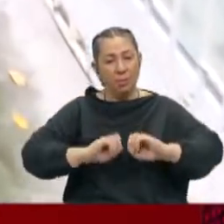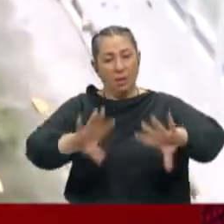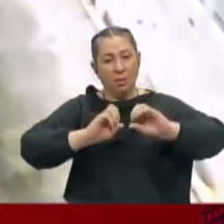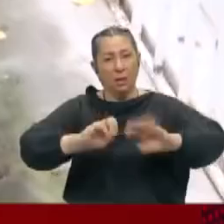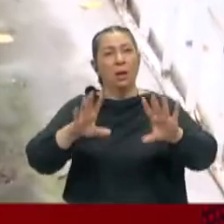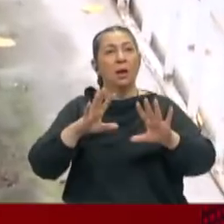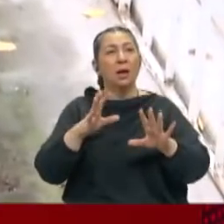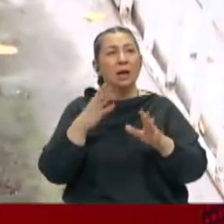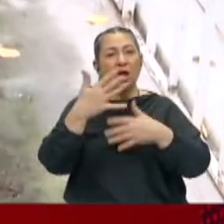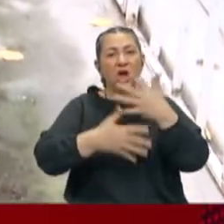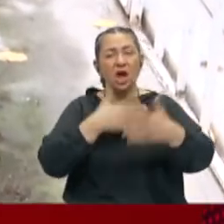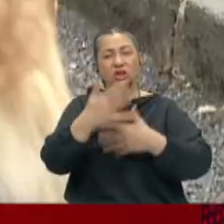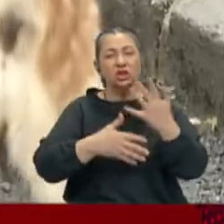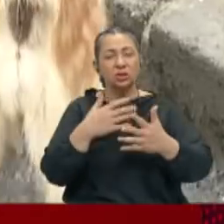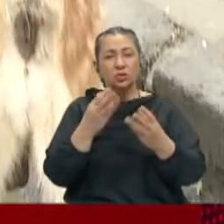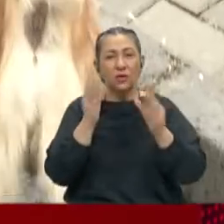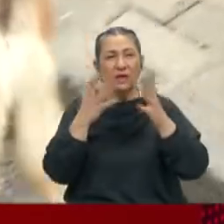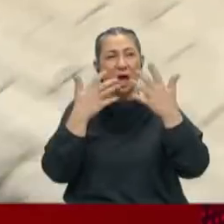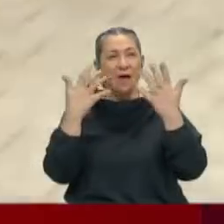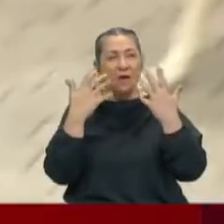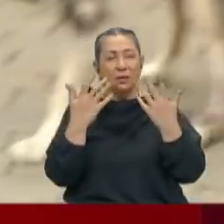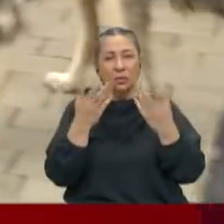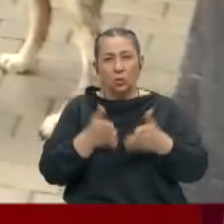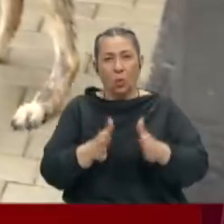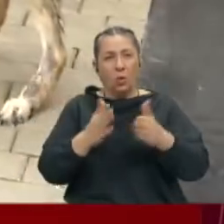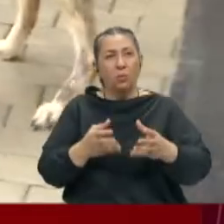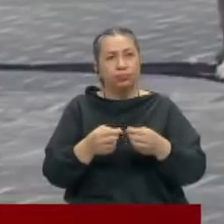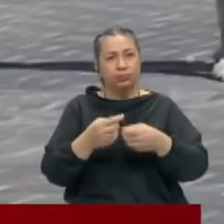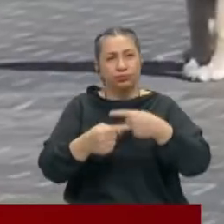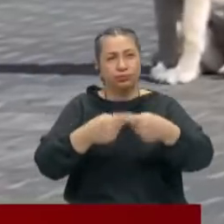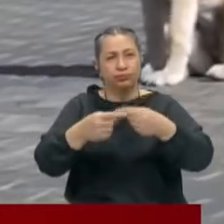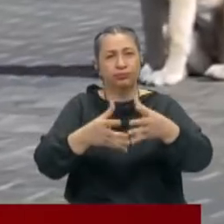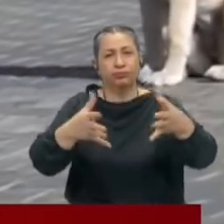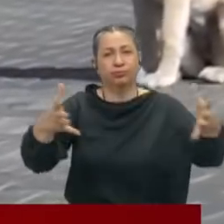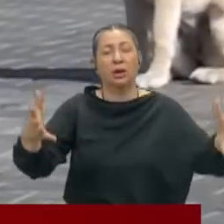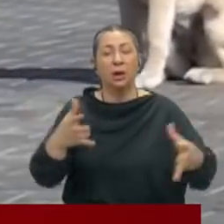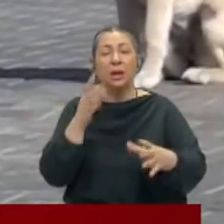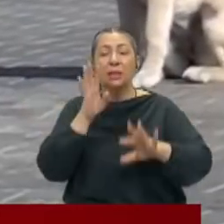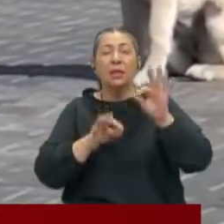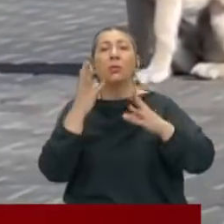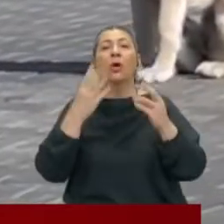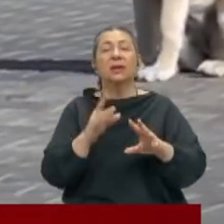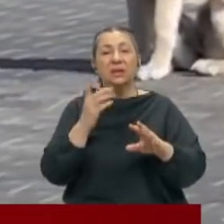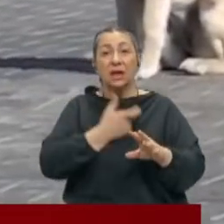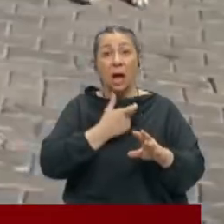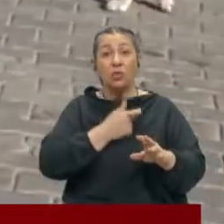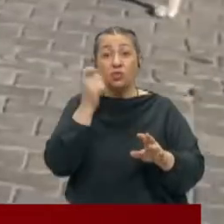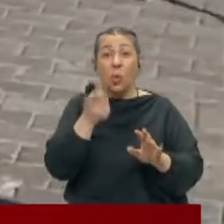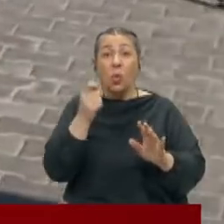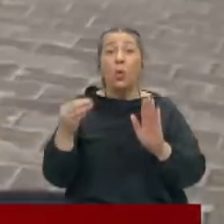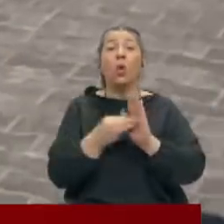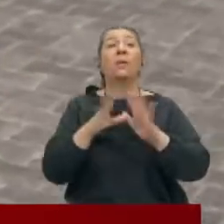bırakıldığı için melez dediğimiz birçok hayvan çoğalmış durumda. Denetim olmaz, yasal yaptırımlar